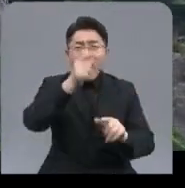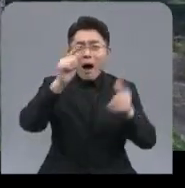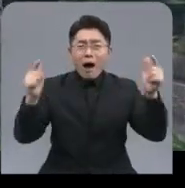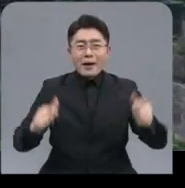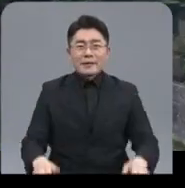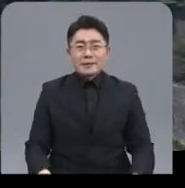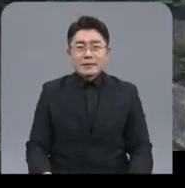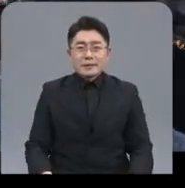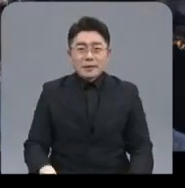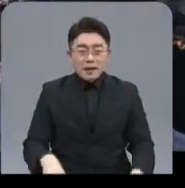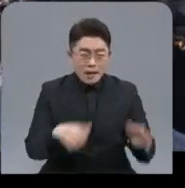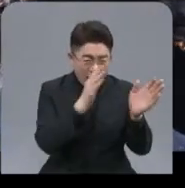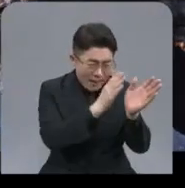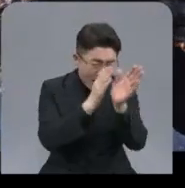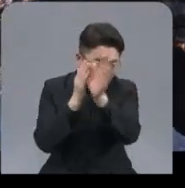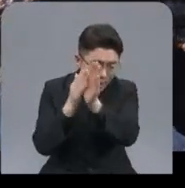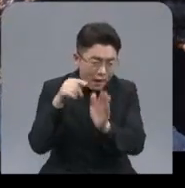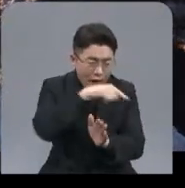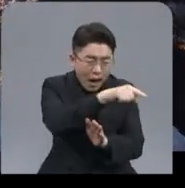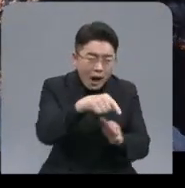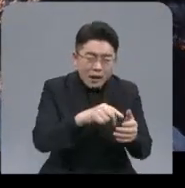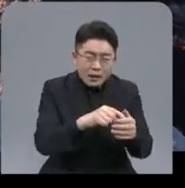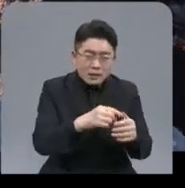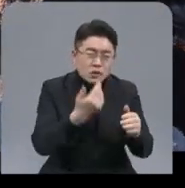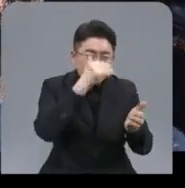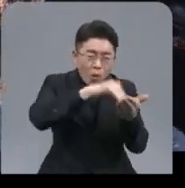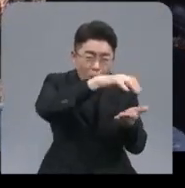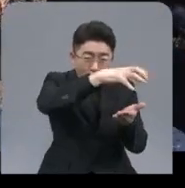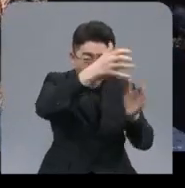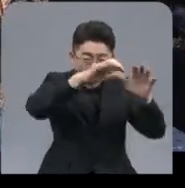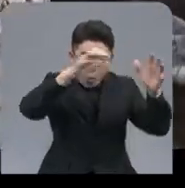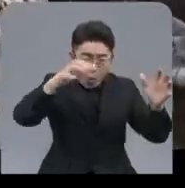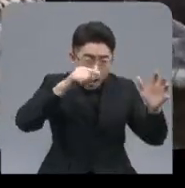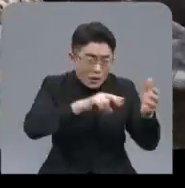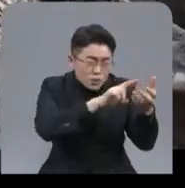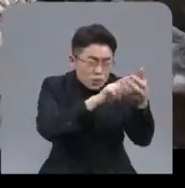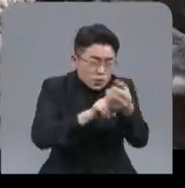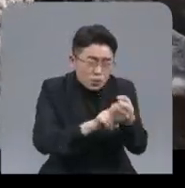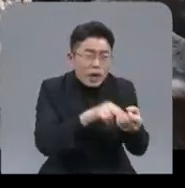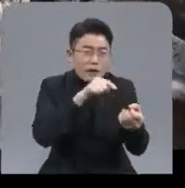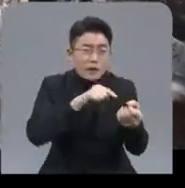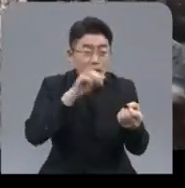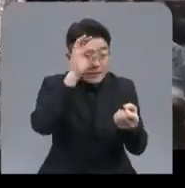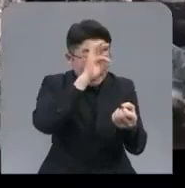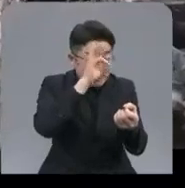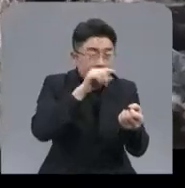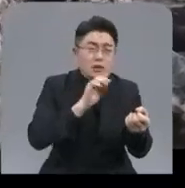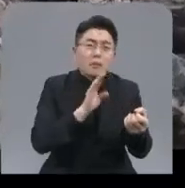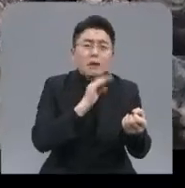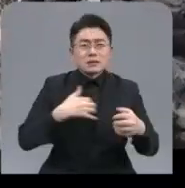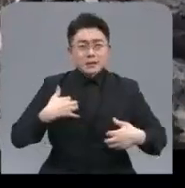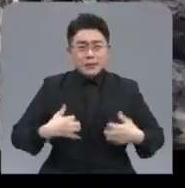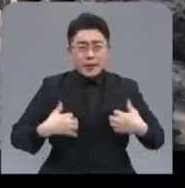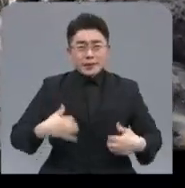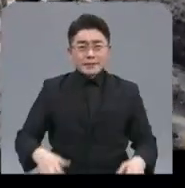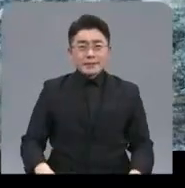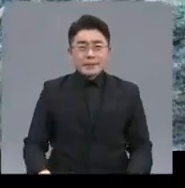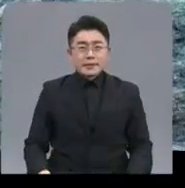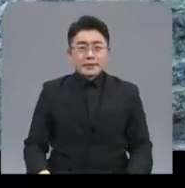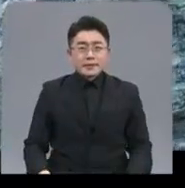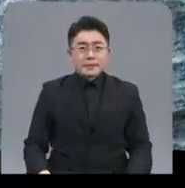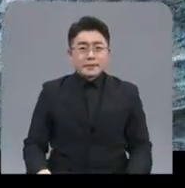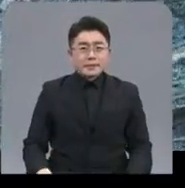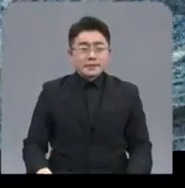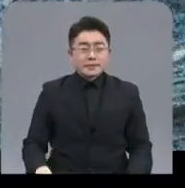của mọi thời đại từ thời đại cổ sinh cho tới thời đại tân sinh Đây là bộ phim của nhà sản xuất y Quang rock một người đã có hơn 30